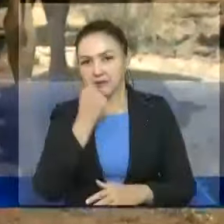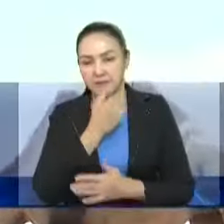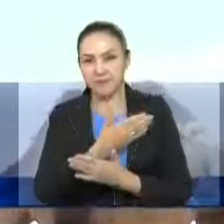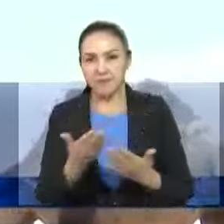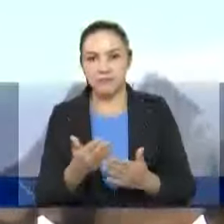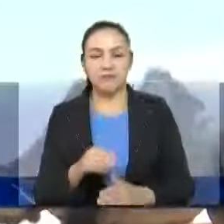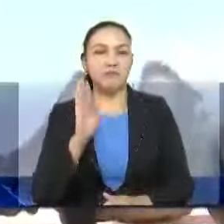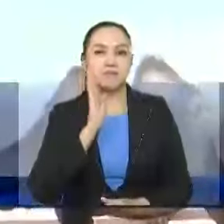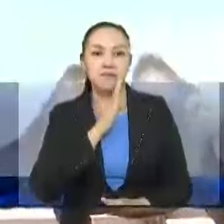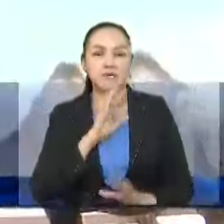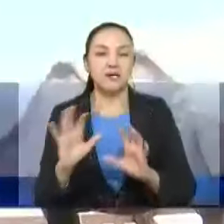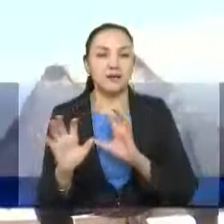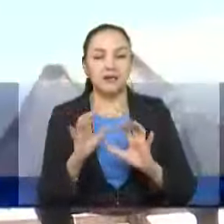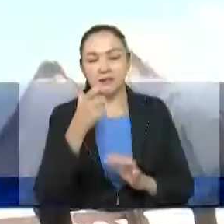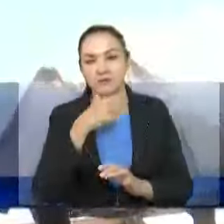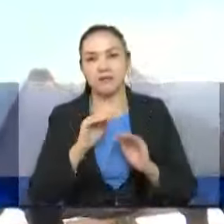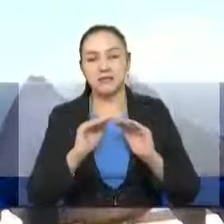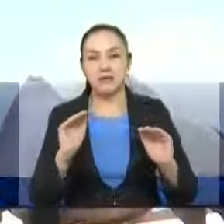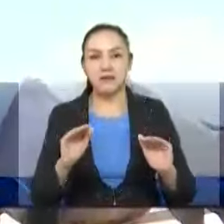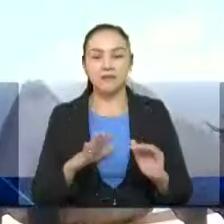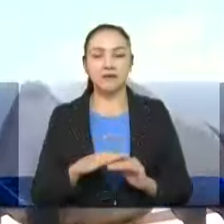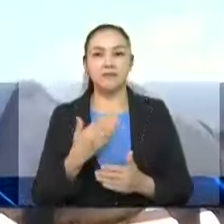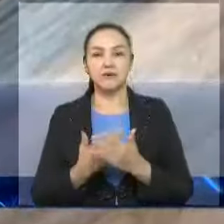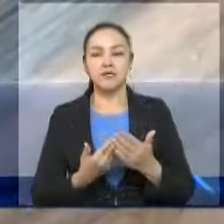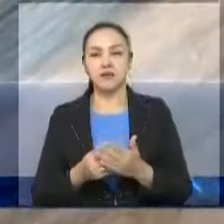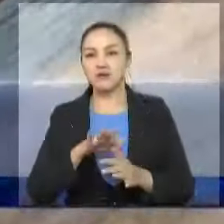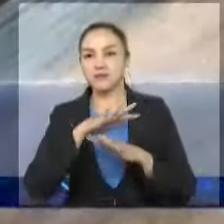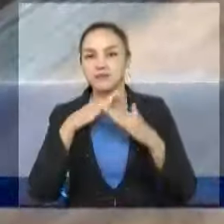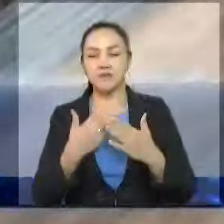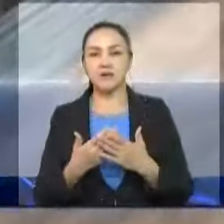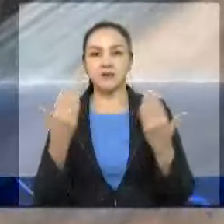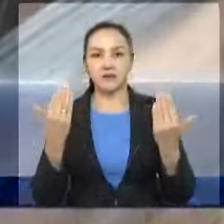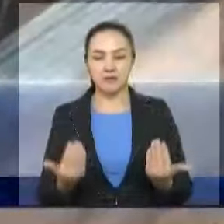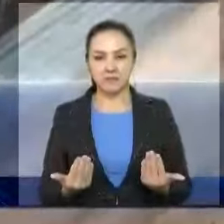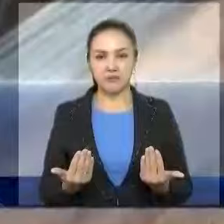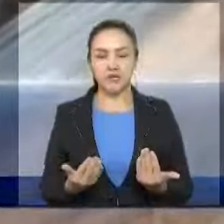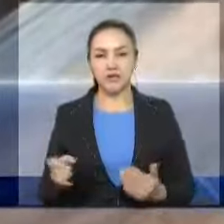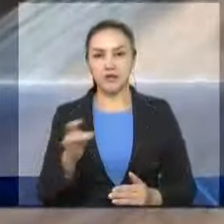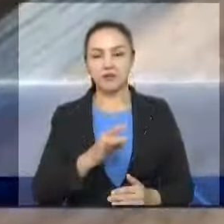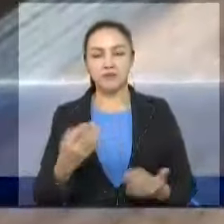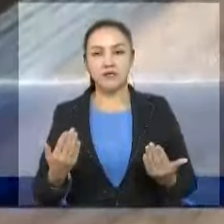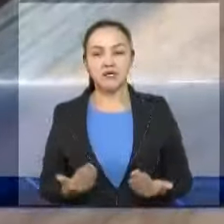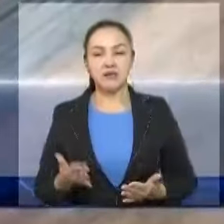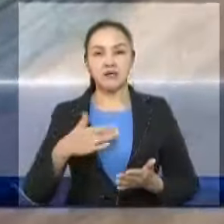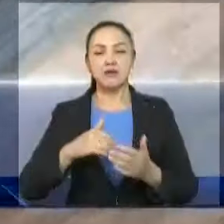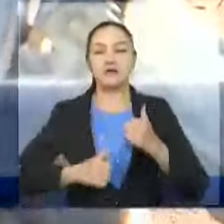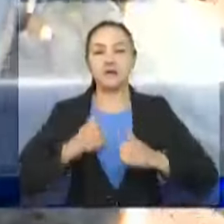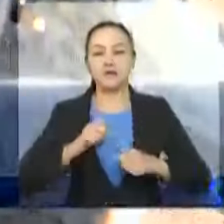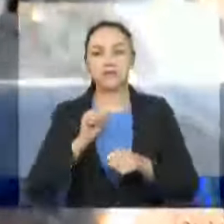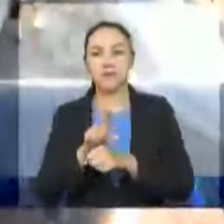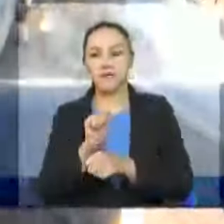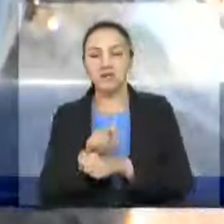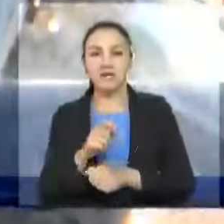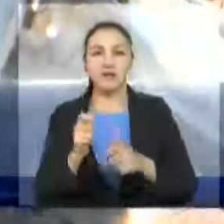благодарность. Мать, которая заботится о своих детях, является примером для многих. Сегодня не только район, но и жители города заказывают